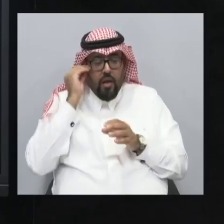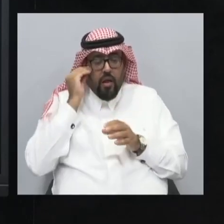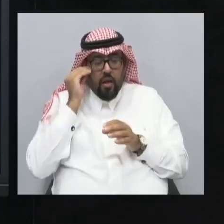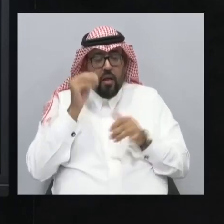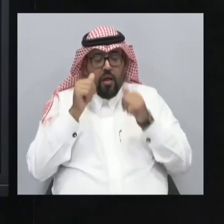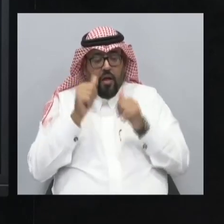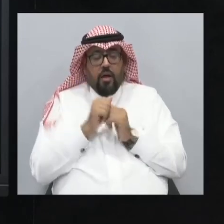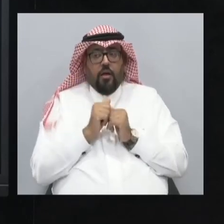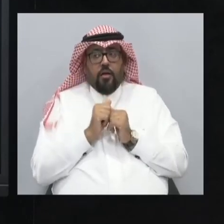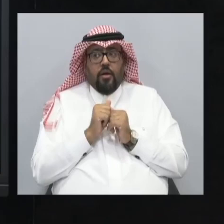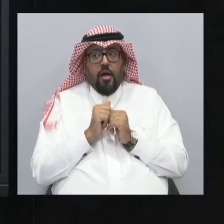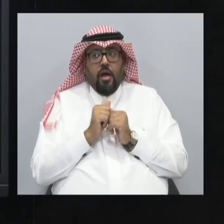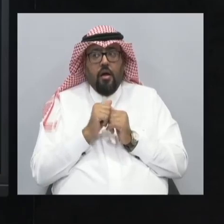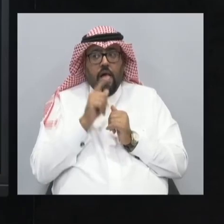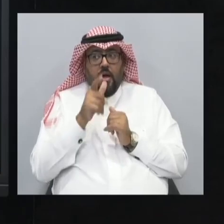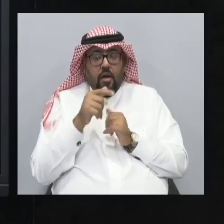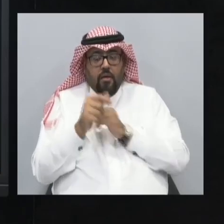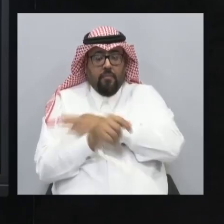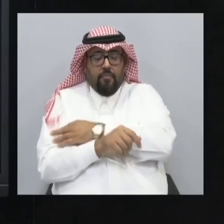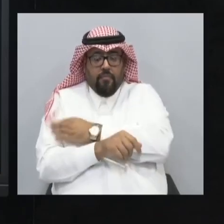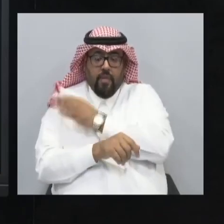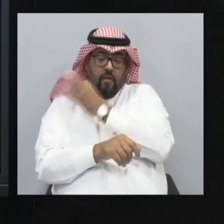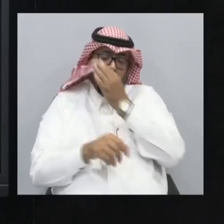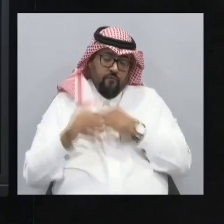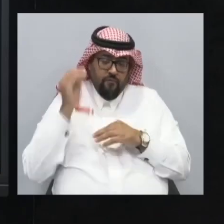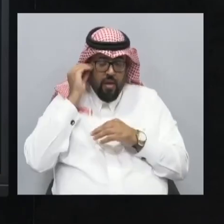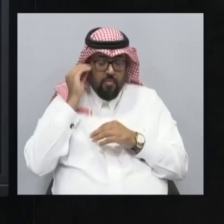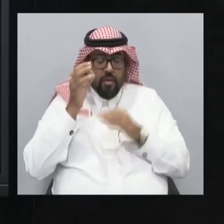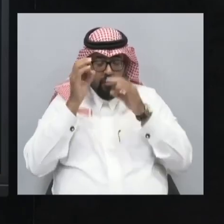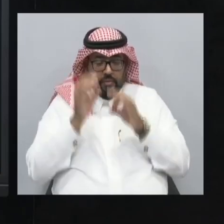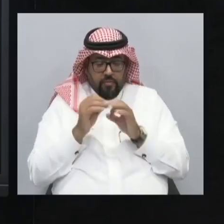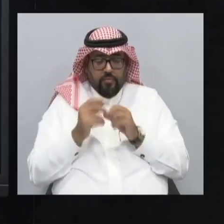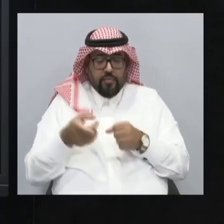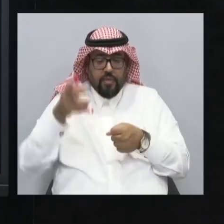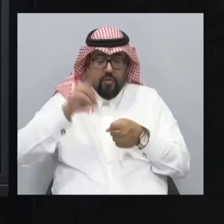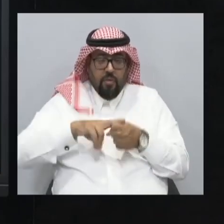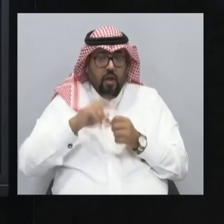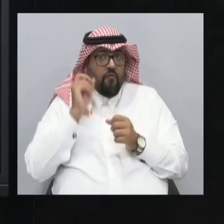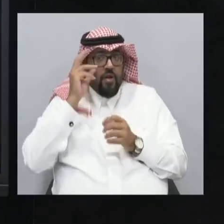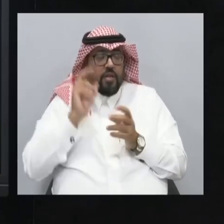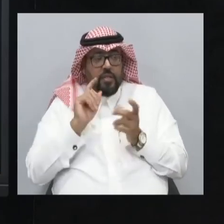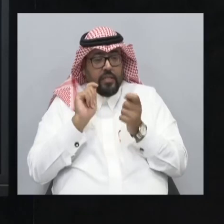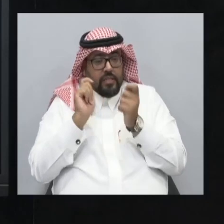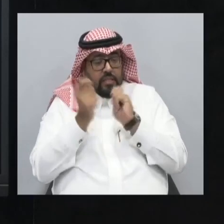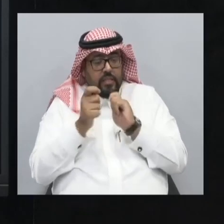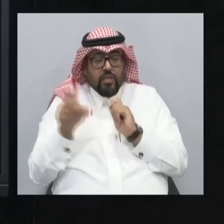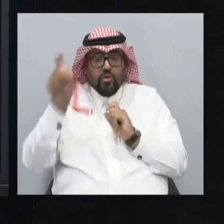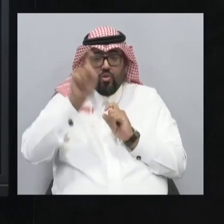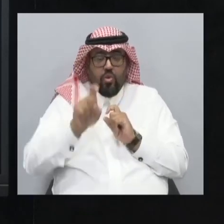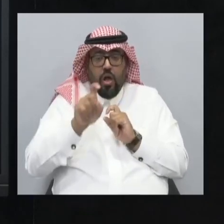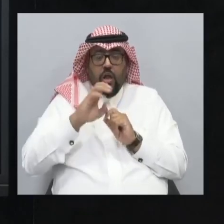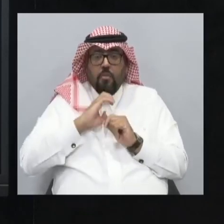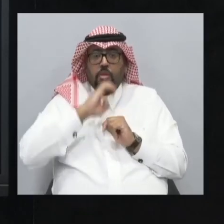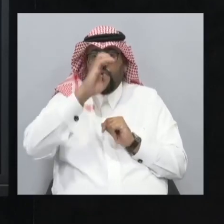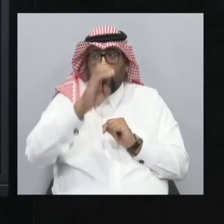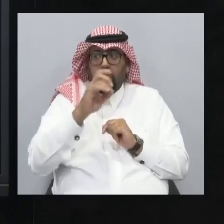تعرف ما يذكر، انك ان فهمت او عرفت فكره الرئيسه، ثم صغت هذه الفكره الى سؤال، ثم اجبت عن هذا